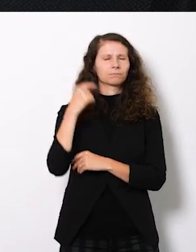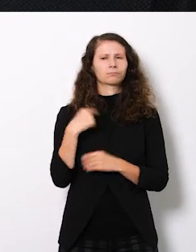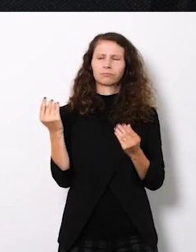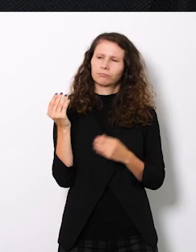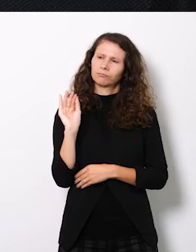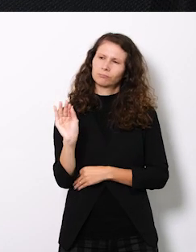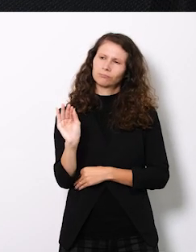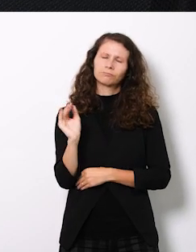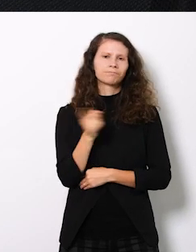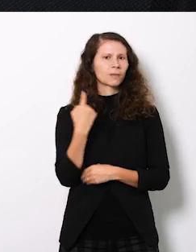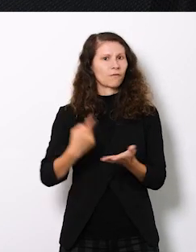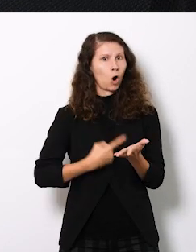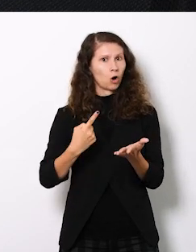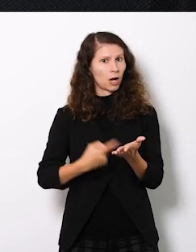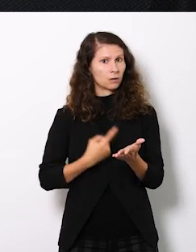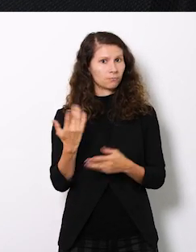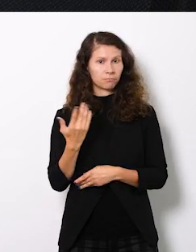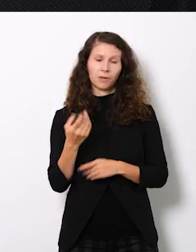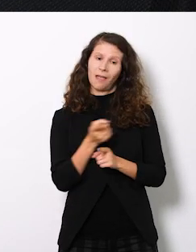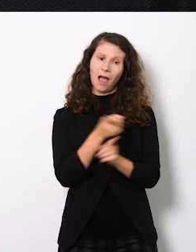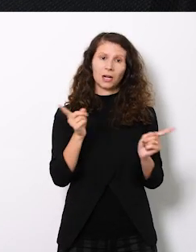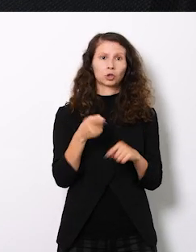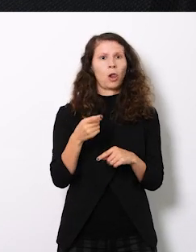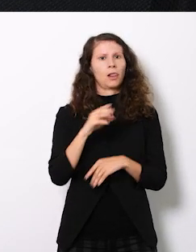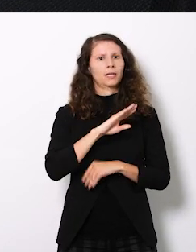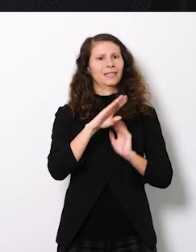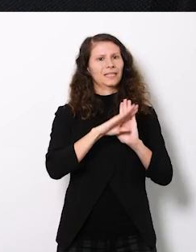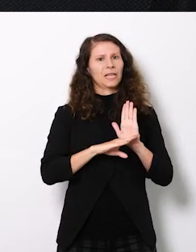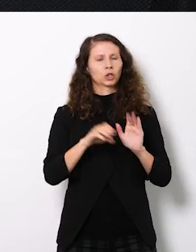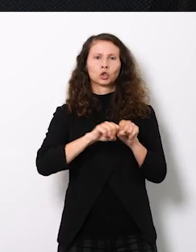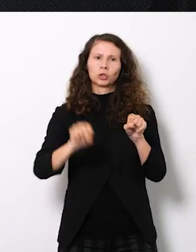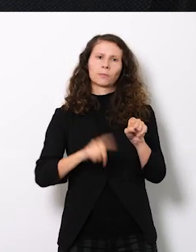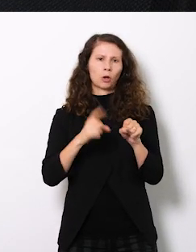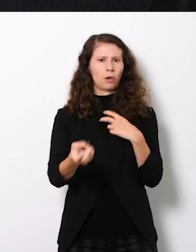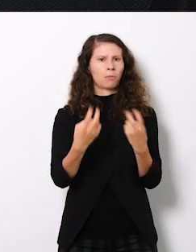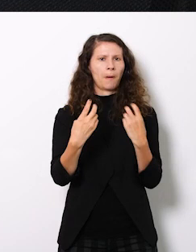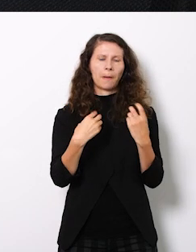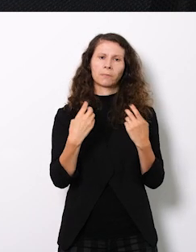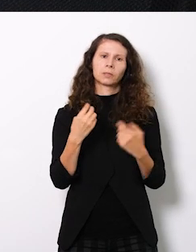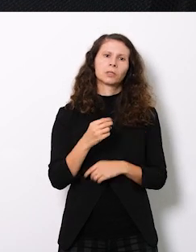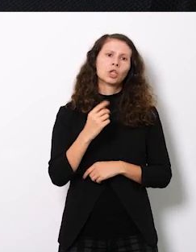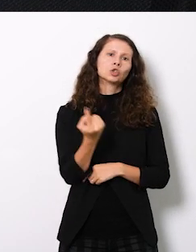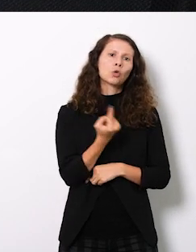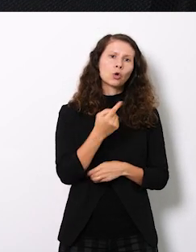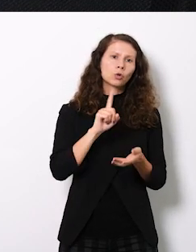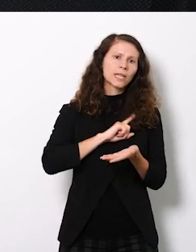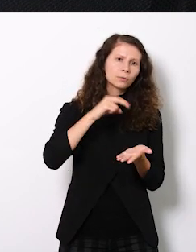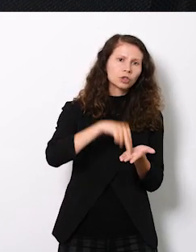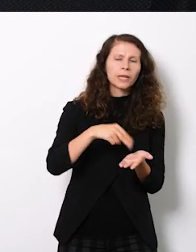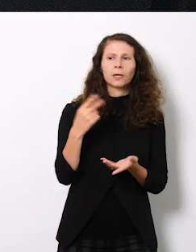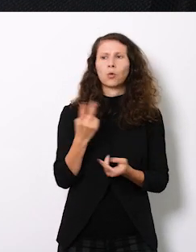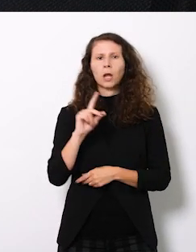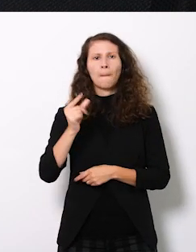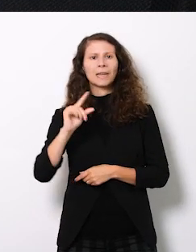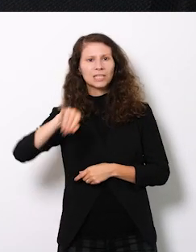sage, wir fordern alle in die gesetzlichen Systeme einzubeziehen, also auch Solo-Selbstständige, Minijobber, dass alle in das